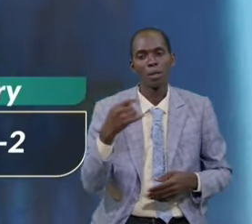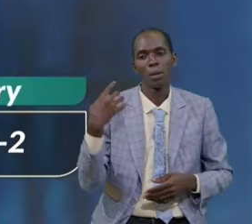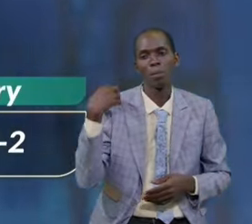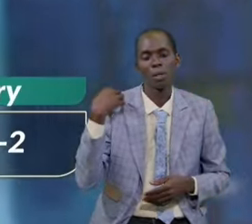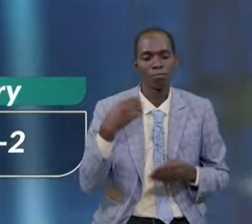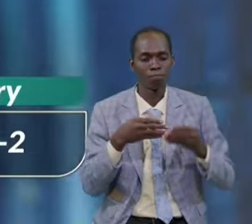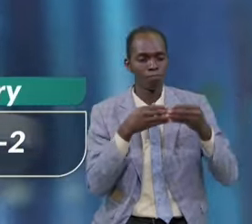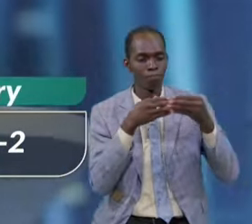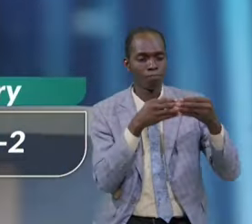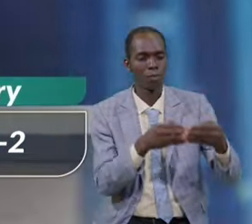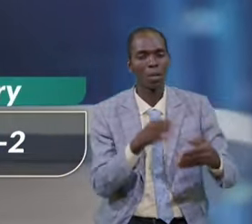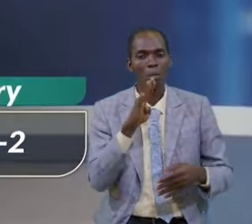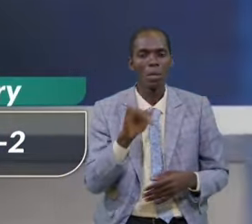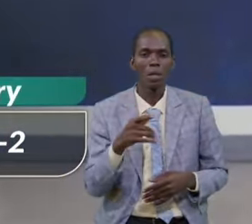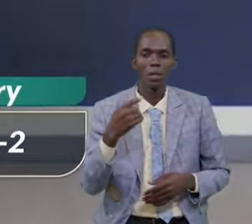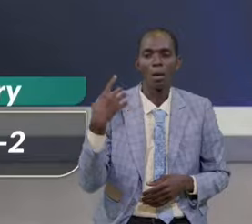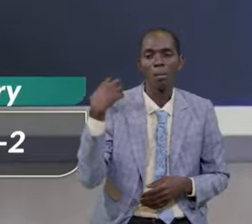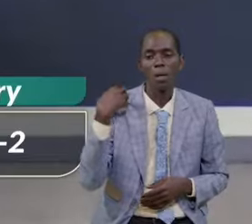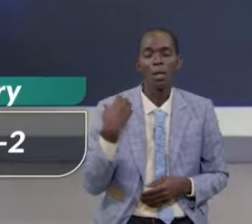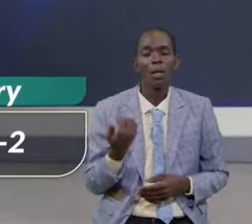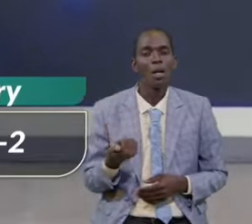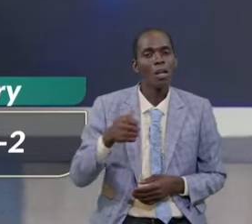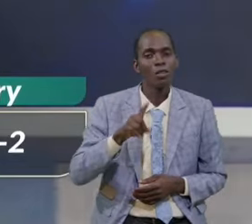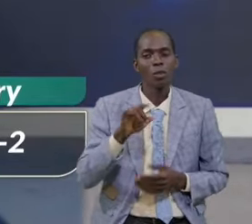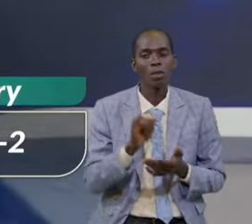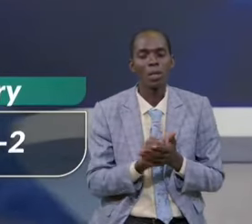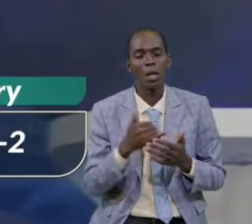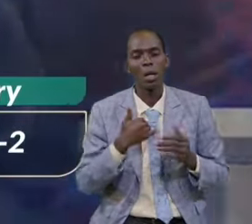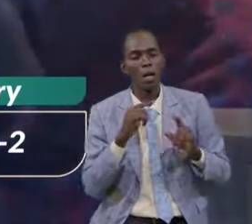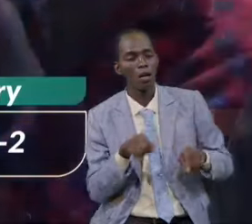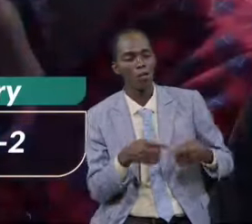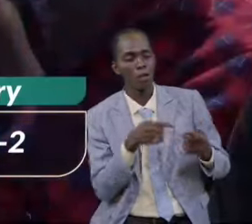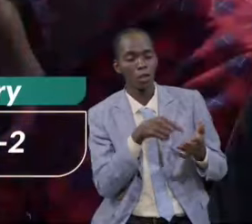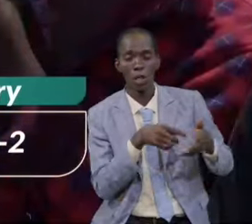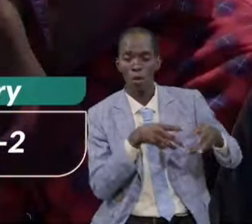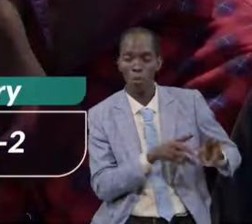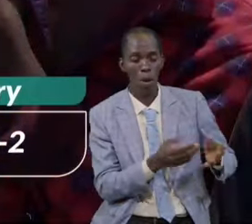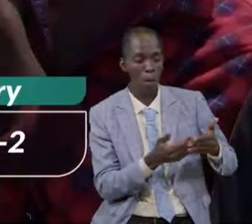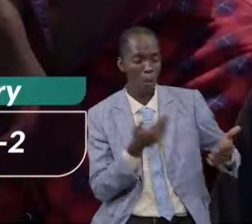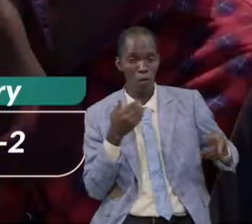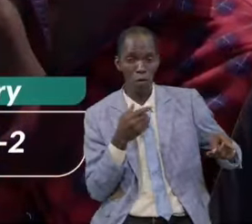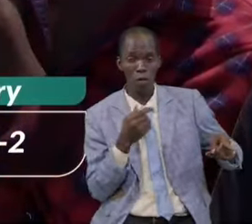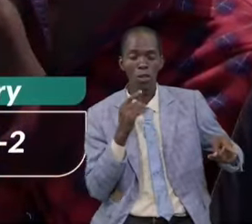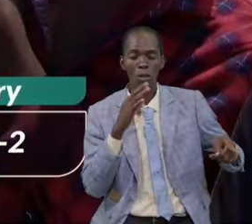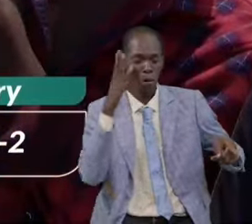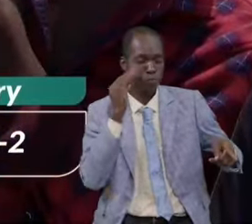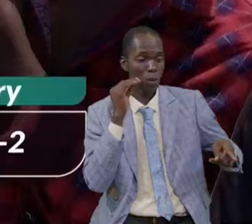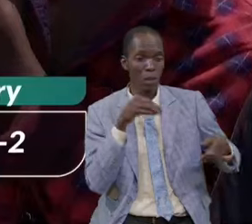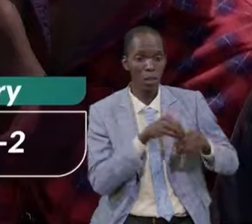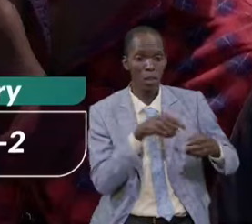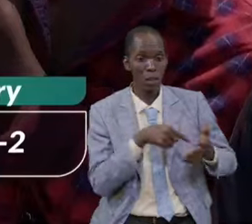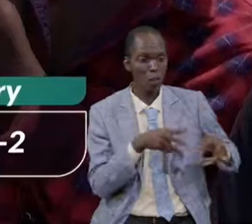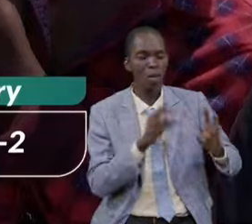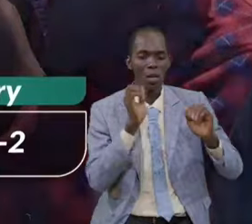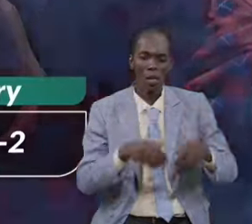Guidé par le Maître. Quiconque a pu suivre ce chemin avant peut nous guider.